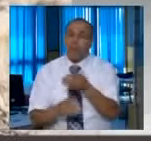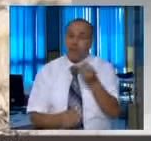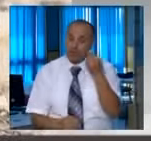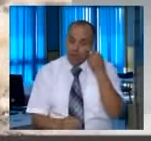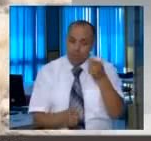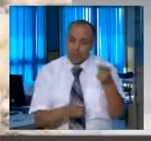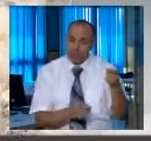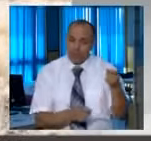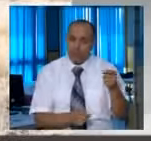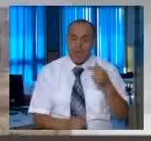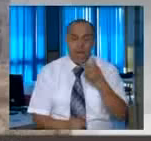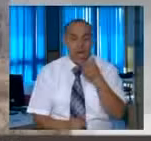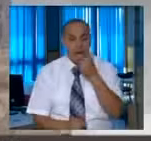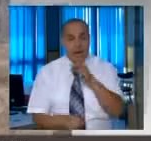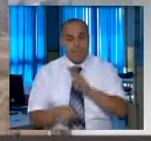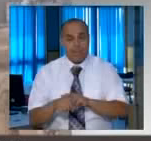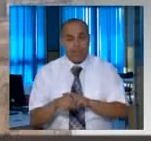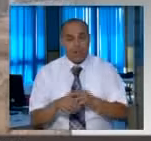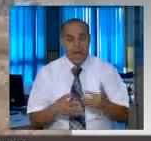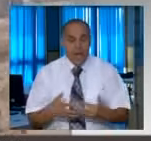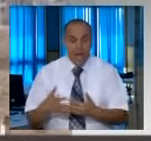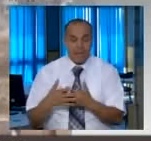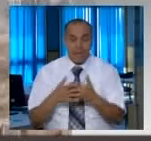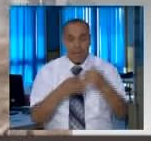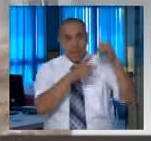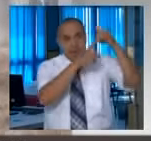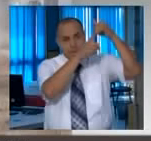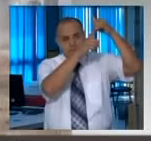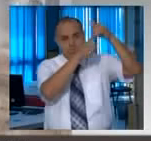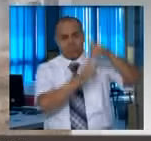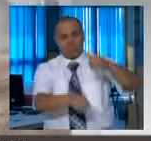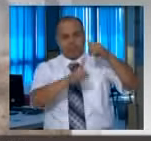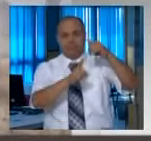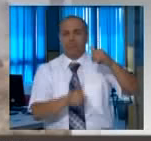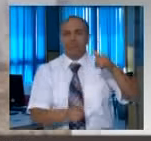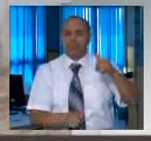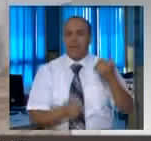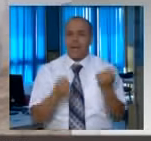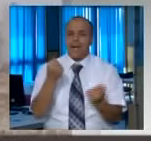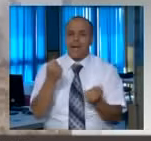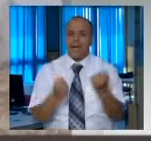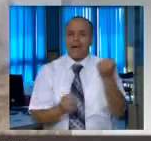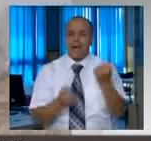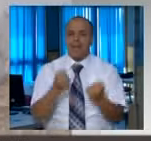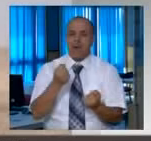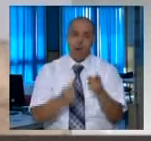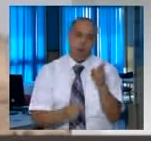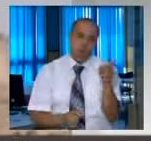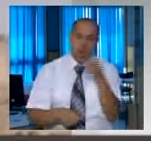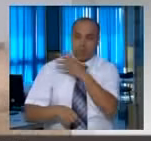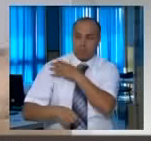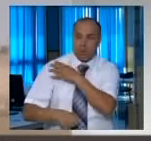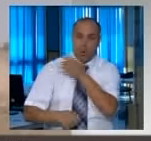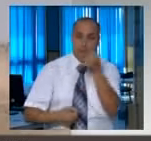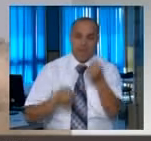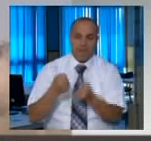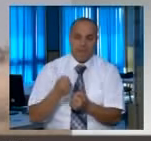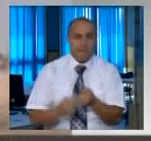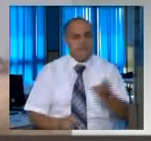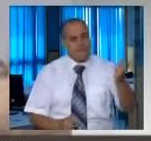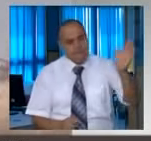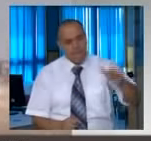من جهته أعلن مسؤول أمريكي أن غارة جوية استهدفت سيارة كان يستقلها أحد قادة هذا التنظيم